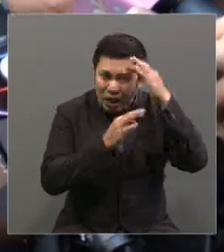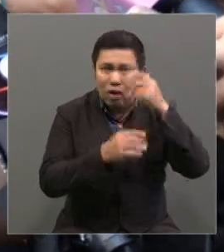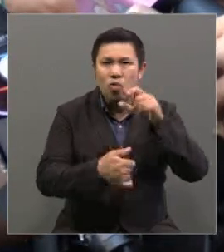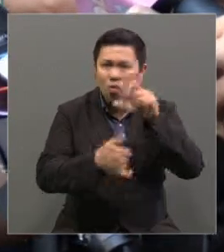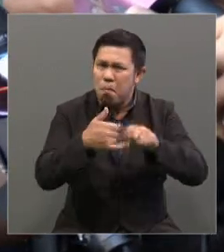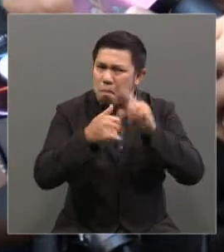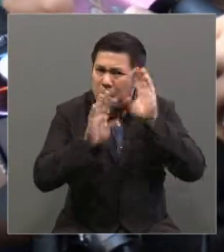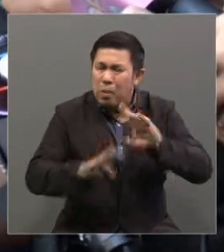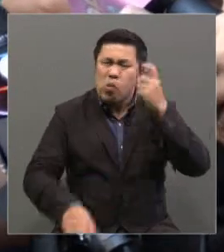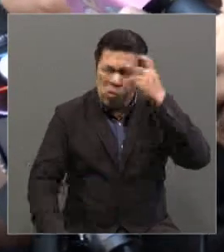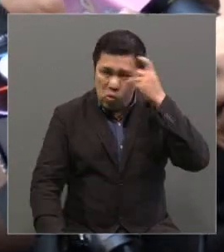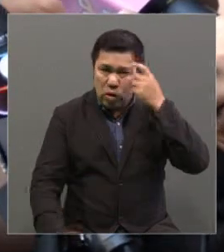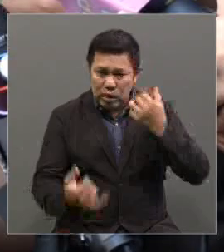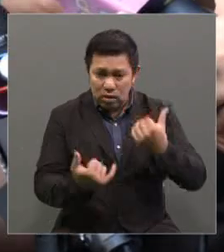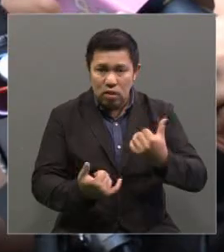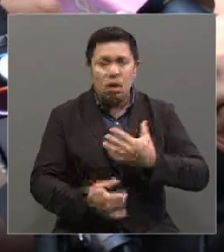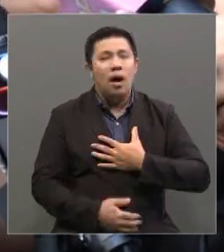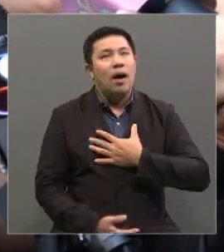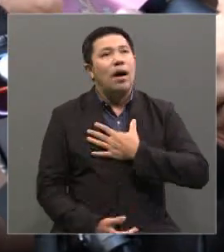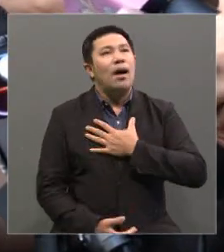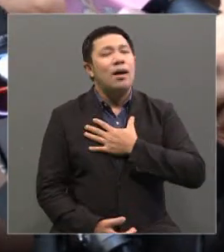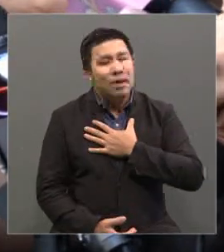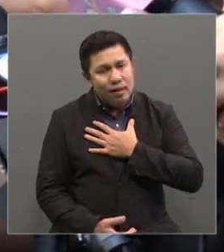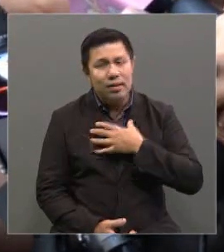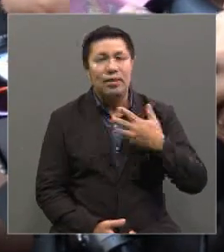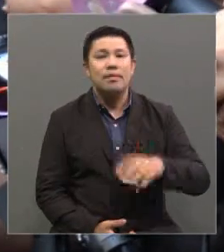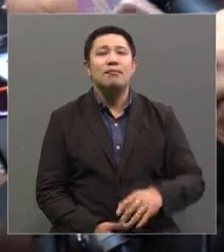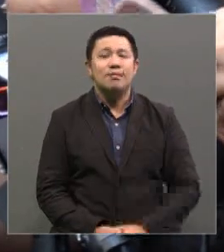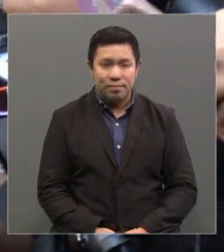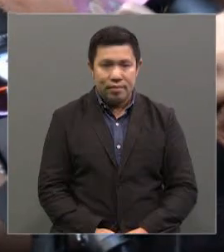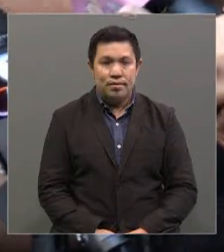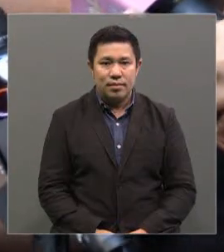ไงแต่ว่าวันนี้ก็โล่งโล่งมาก